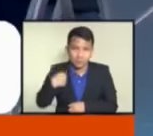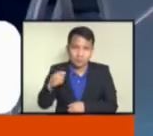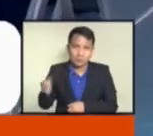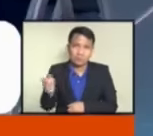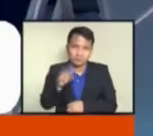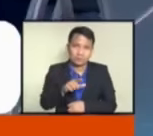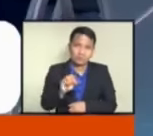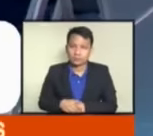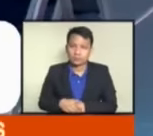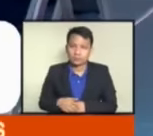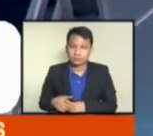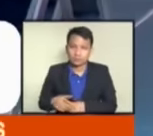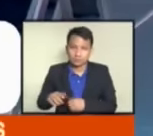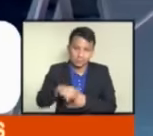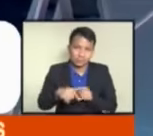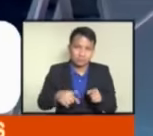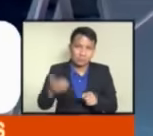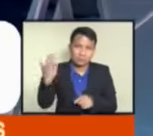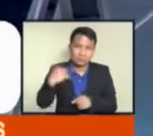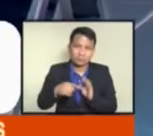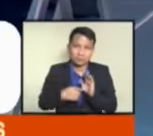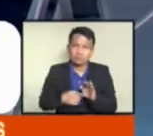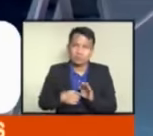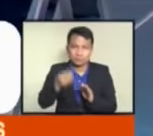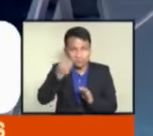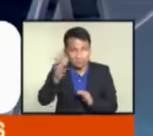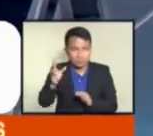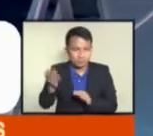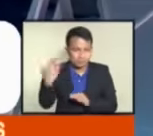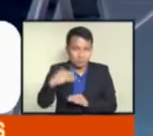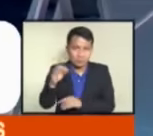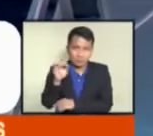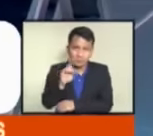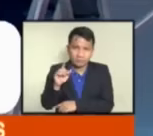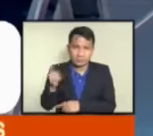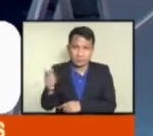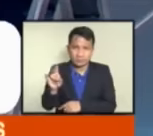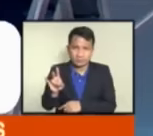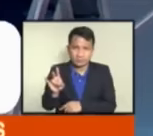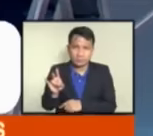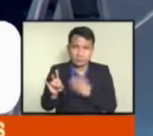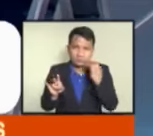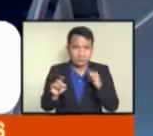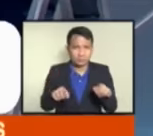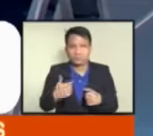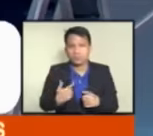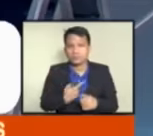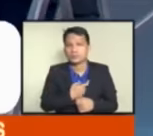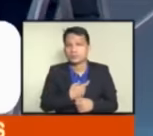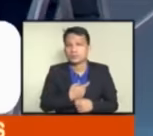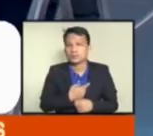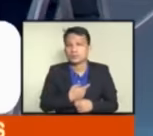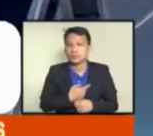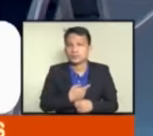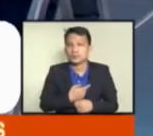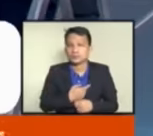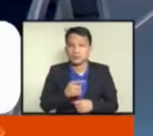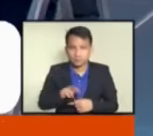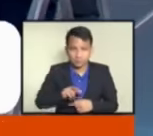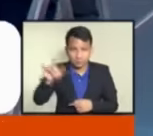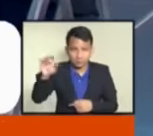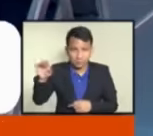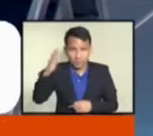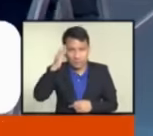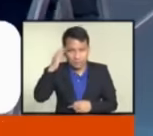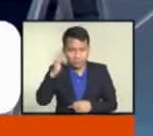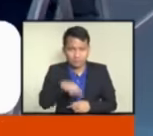kayo? OFW po. Kababalik nyo lang? Actually, sir, umuwi ako ng December 27 dahil hindi ko na po kinaya. Aso, nasa abroad ka pa lang.